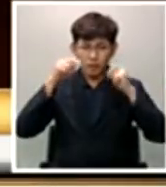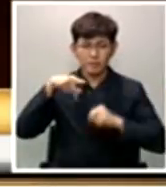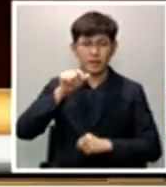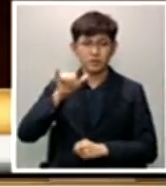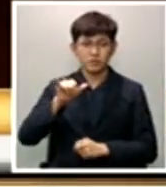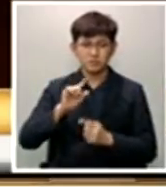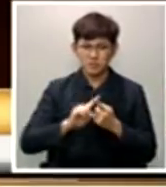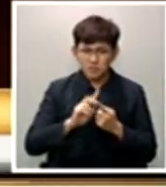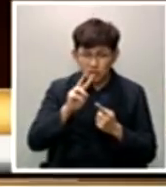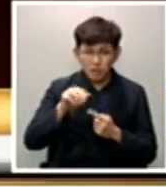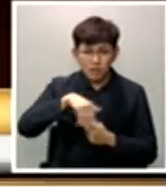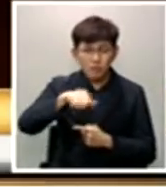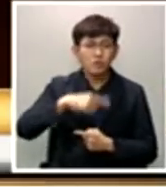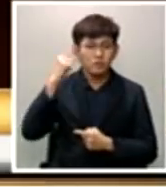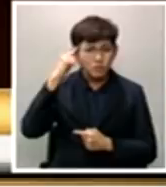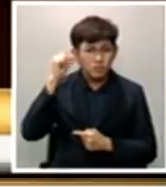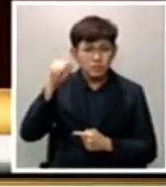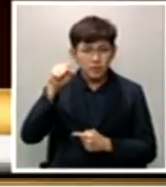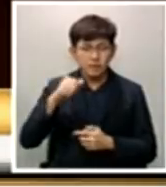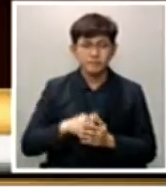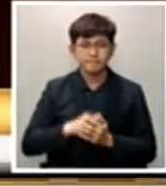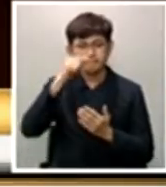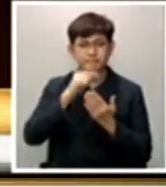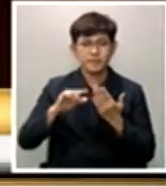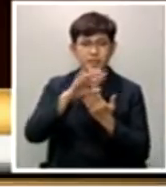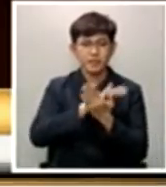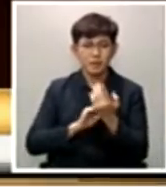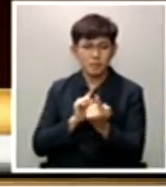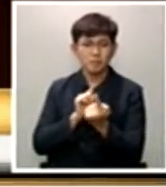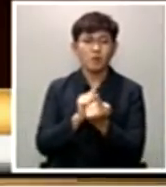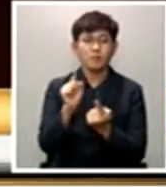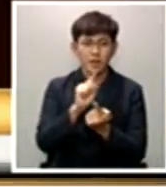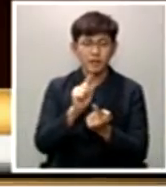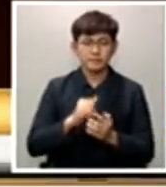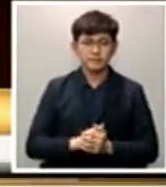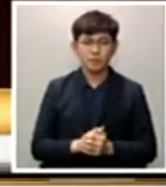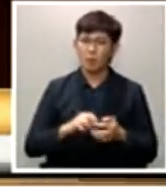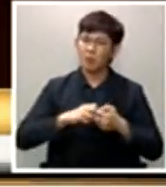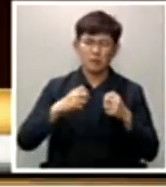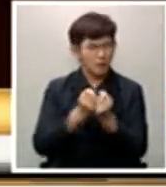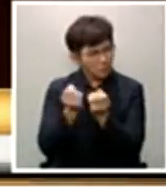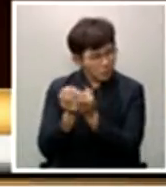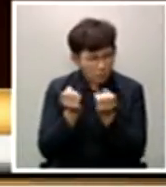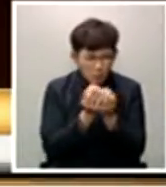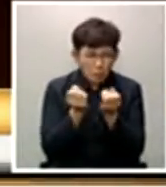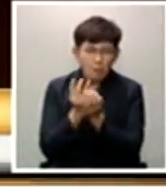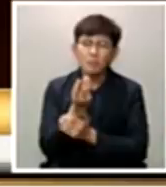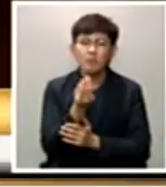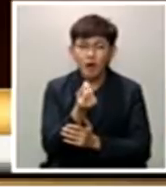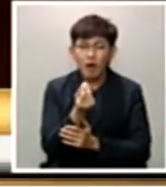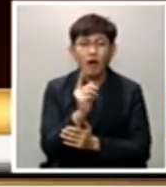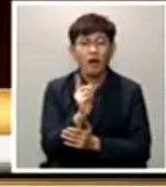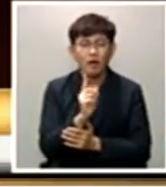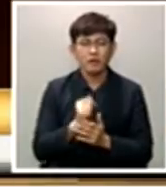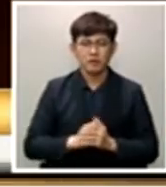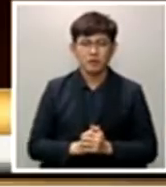ท่านก็ทราบไม่ใช่หรือประเทศไทยเผชิญอะไรมรสุมกี่ลูกลูกที่1เนี่ยท่านก็รู้ว่าส